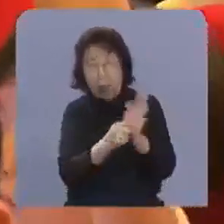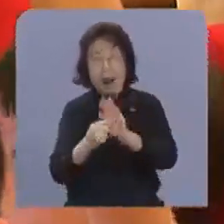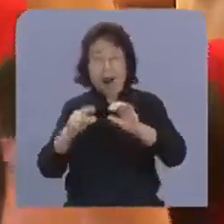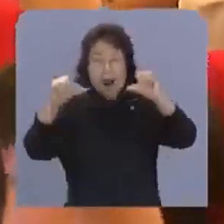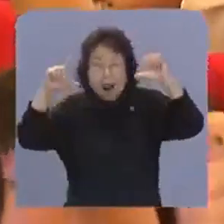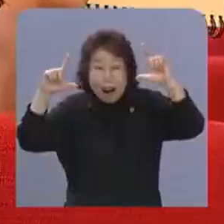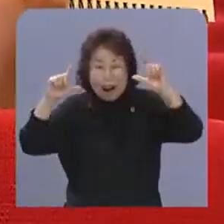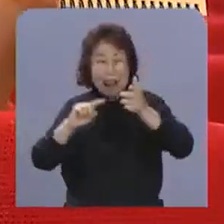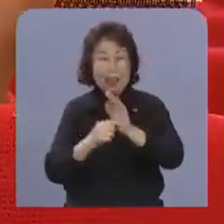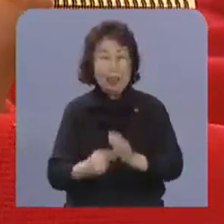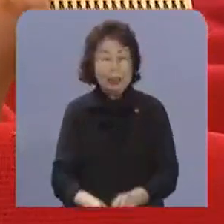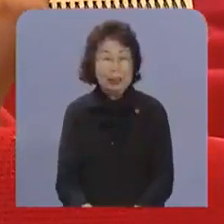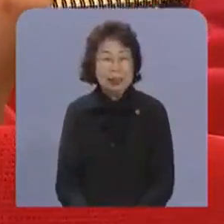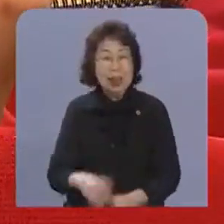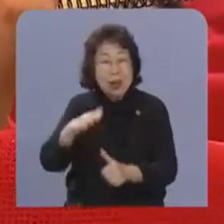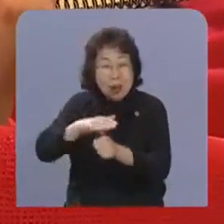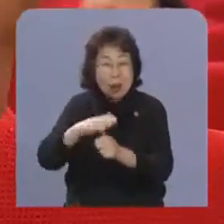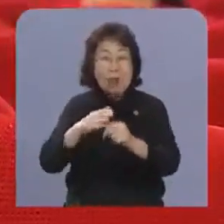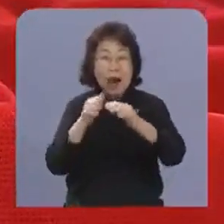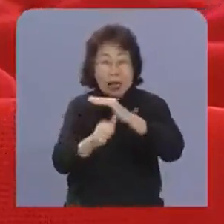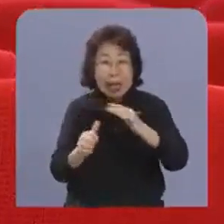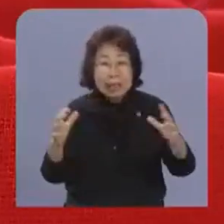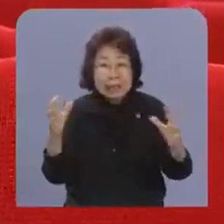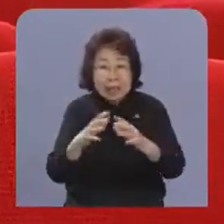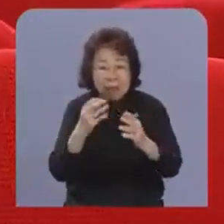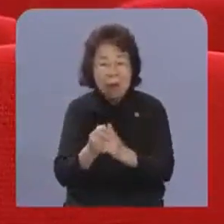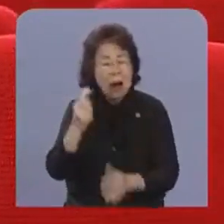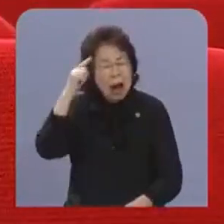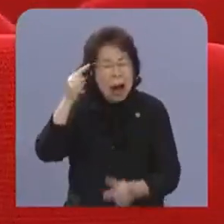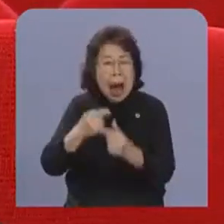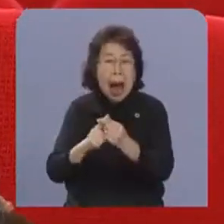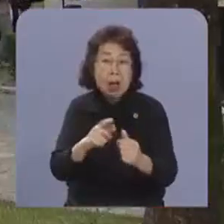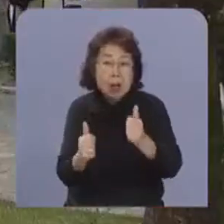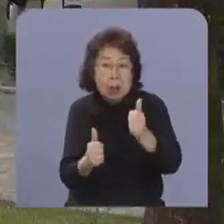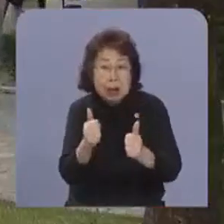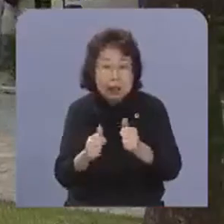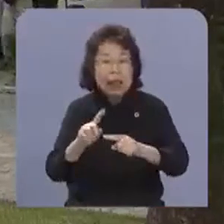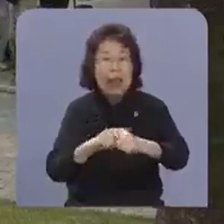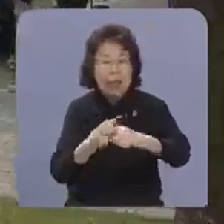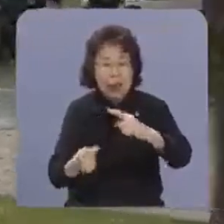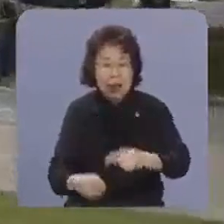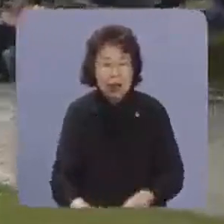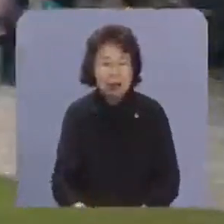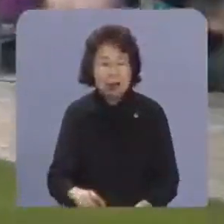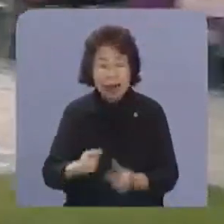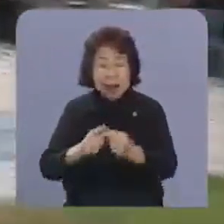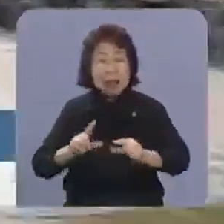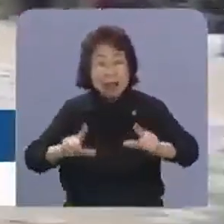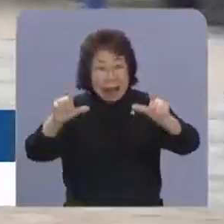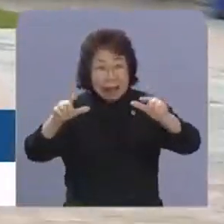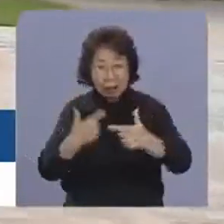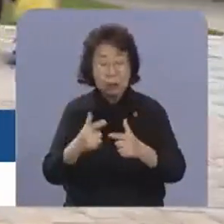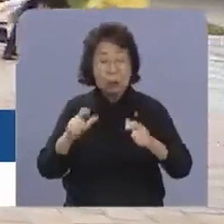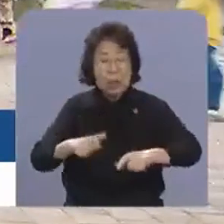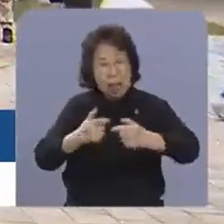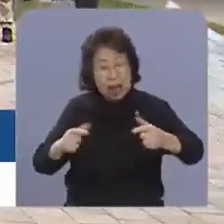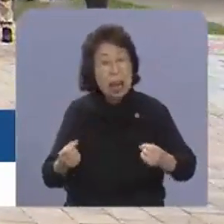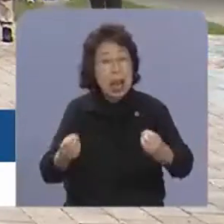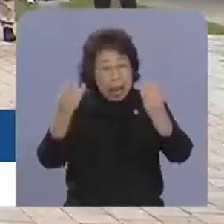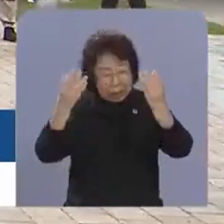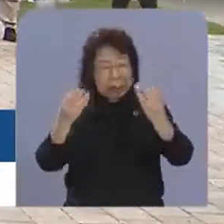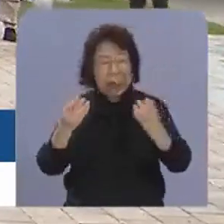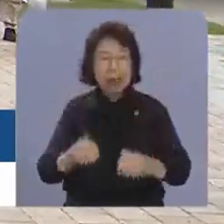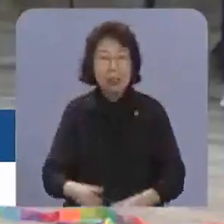위로 듭니다. 어린이를 대상으로 열린 우리말 겨루기 대회입니다. 한글날을 맞아 부산에서도 다채로운